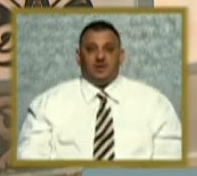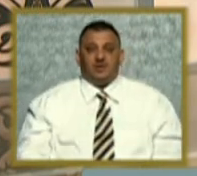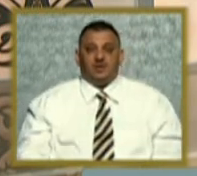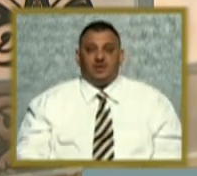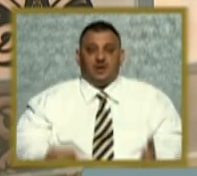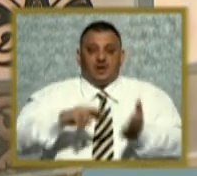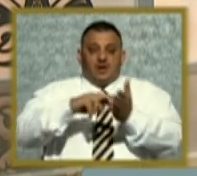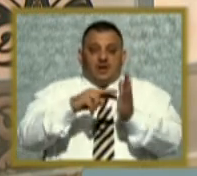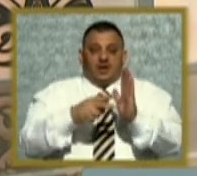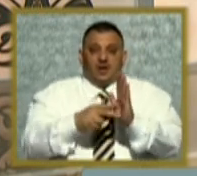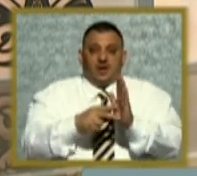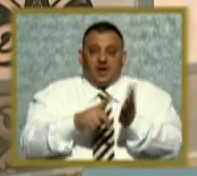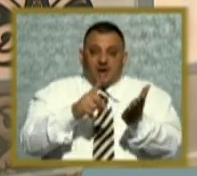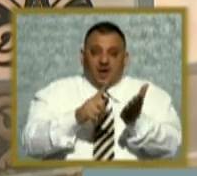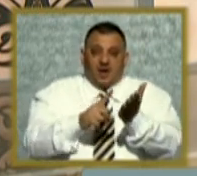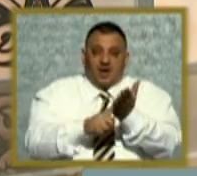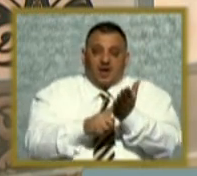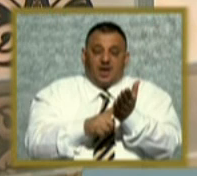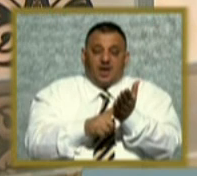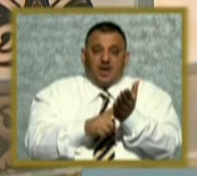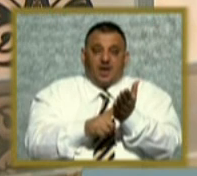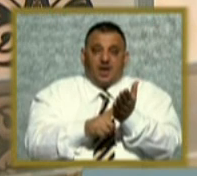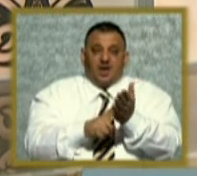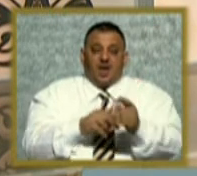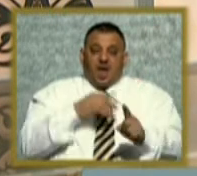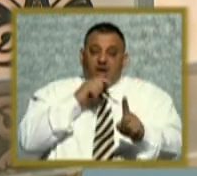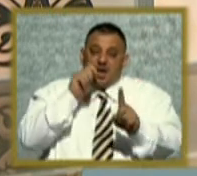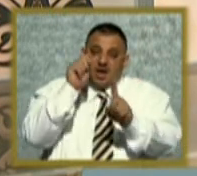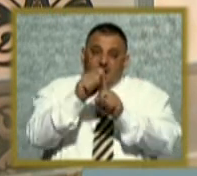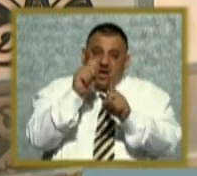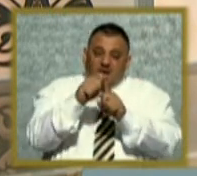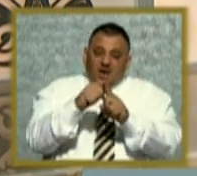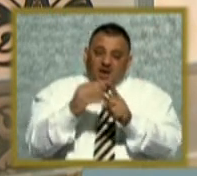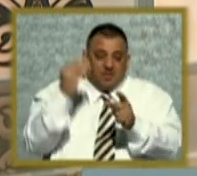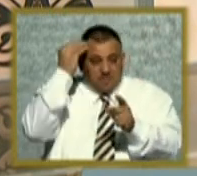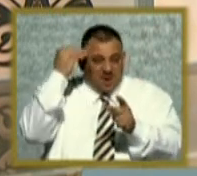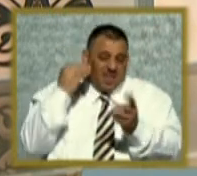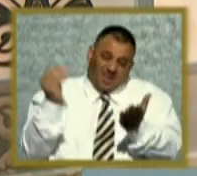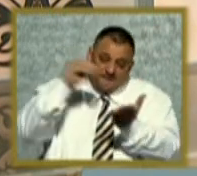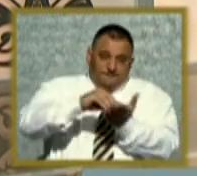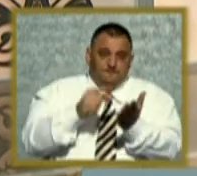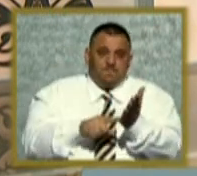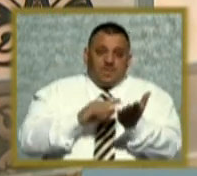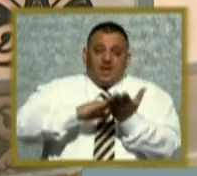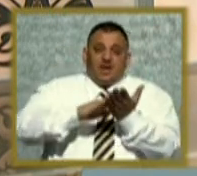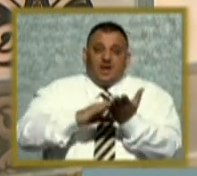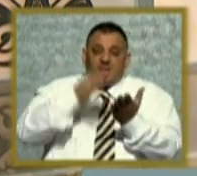وأنا أسألك أنه لازم أنا أقول للوالد أنه لازم يحط باسم البنات